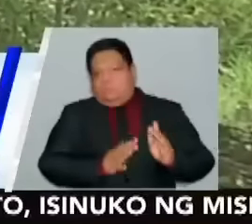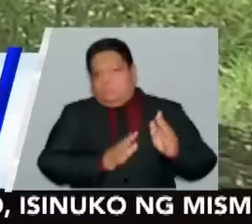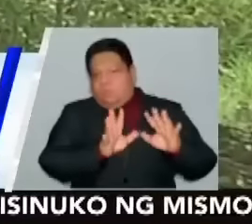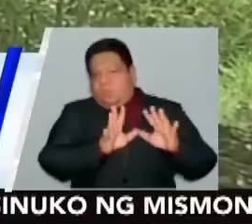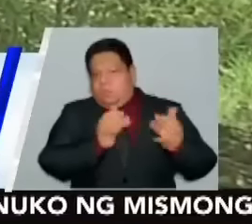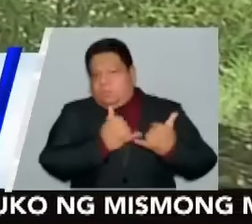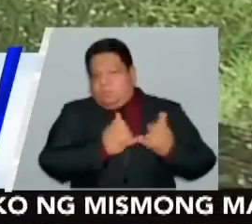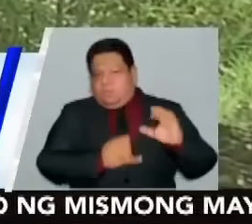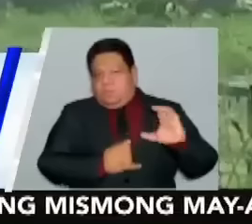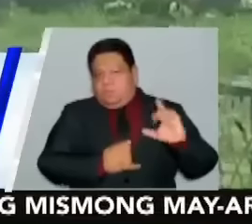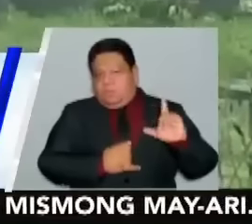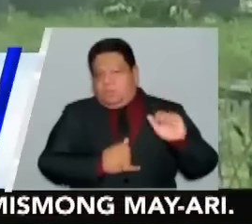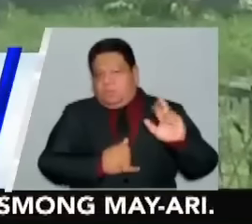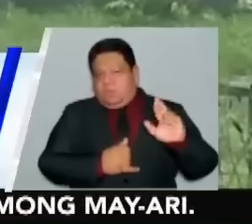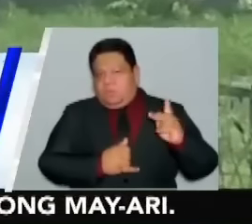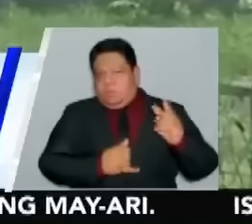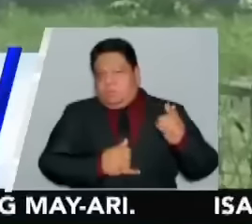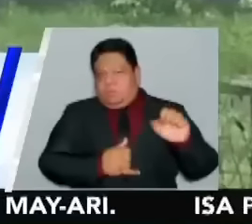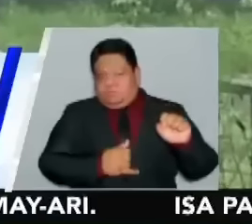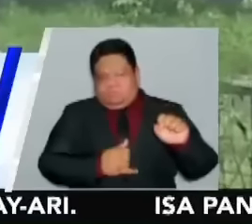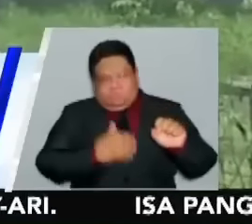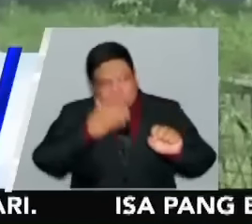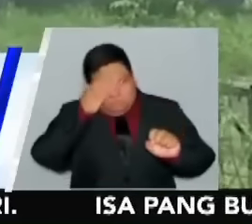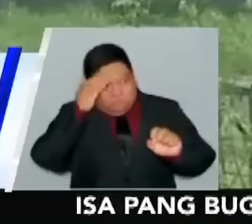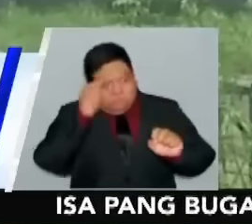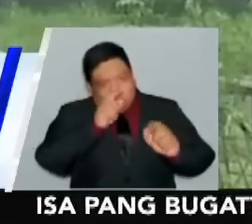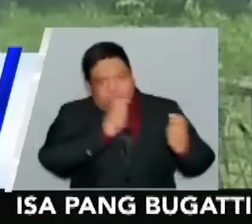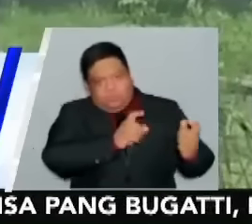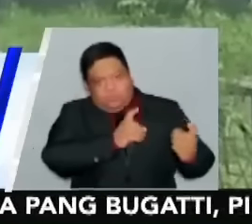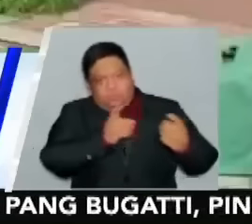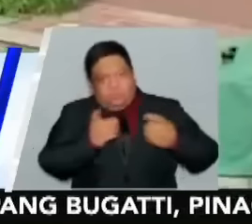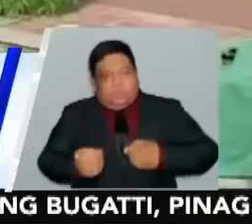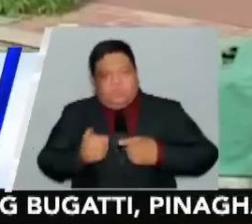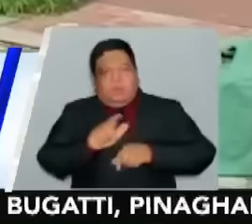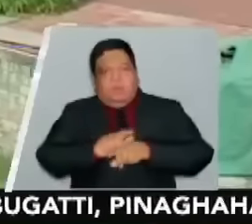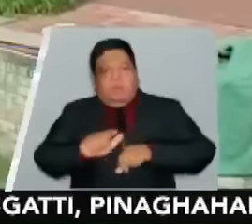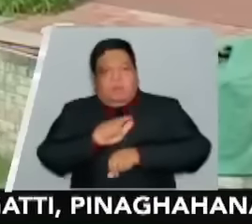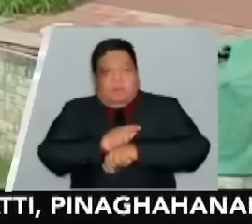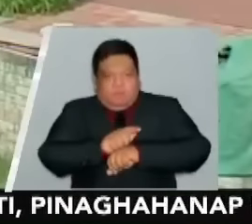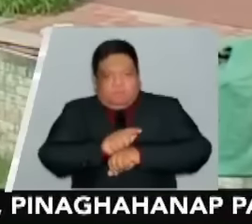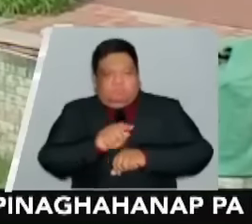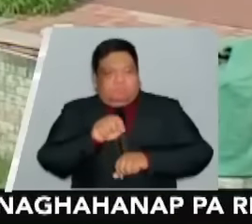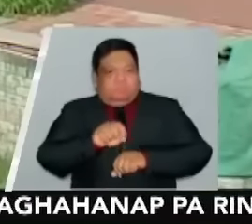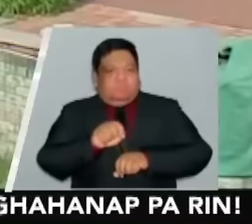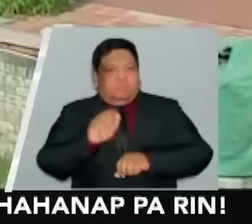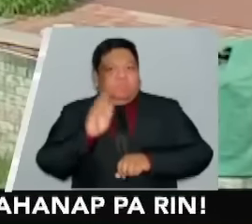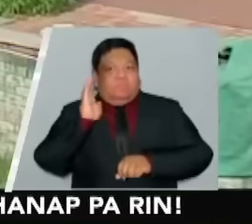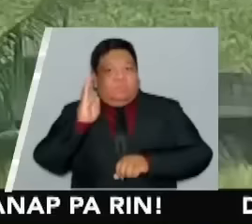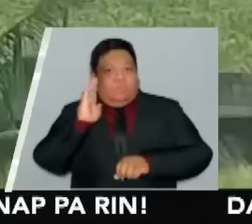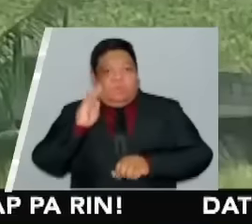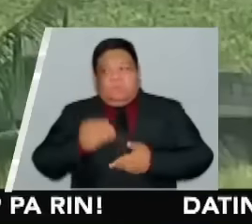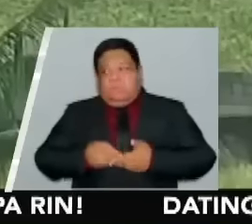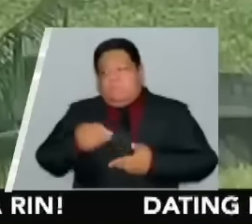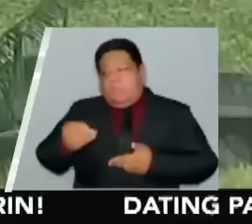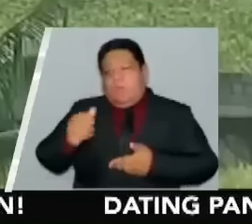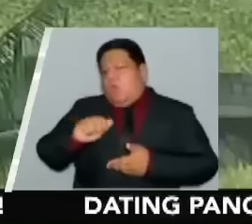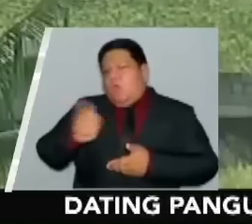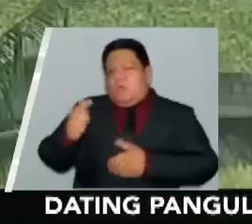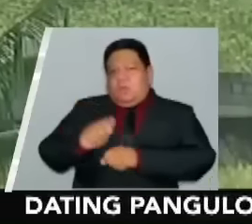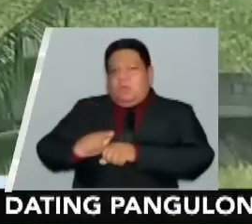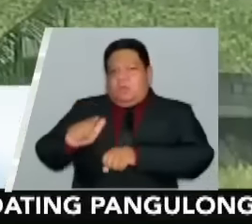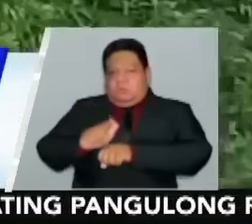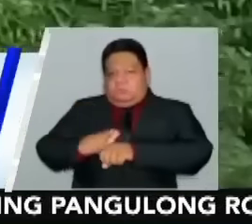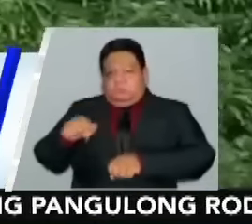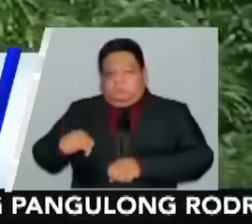management na mag-donate sila ng 3.5 hektarya ng lupa at bibili naman ng 3.5 hektaryang lupa ang LGU para sa mga